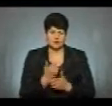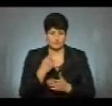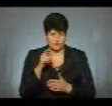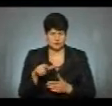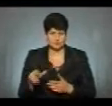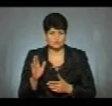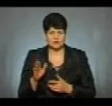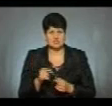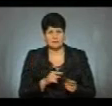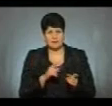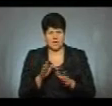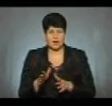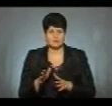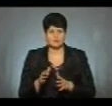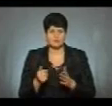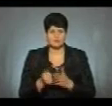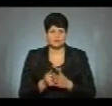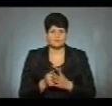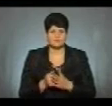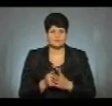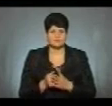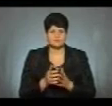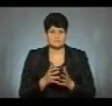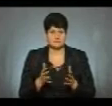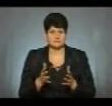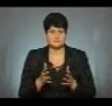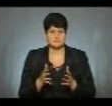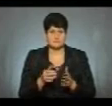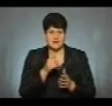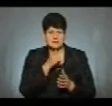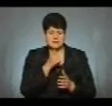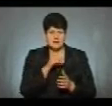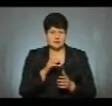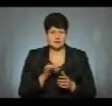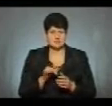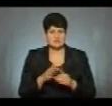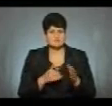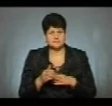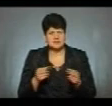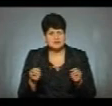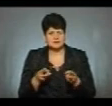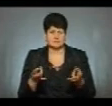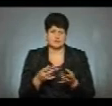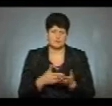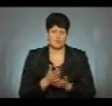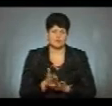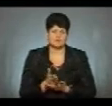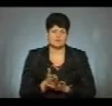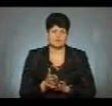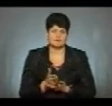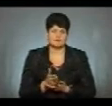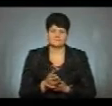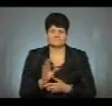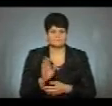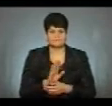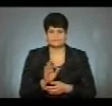вже перейдуть тенденції до експертності більше, на запит на фахівців в політиці?